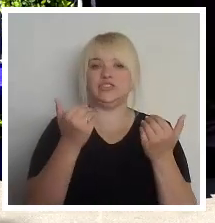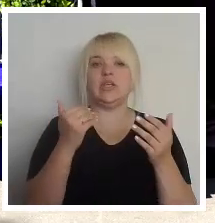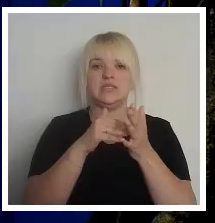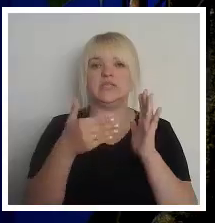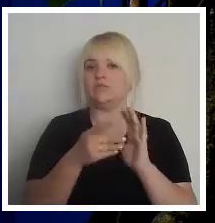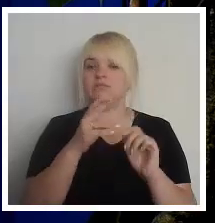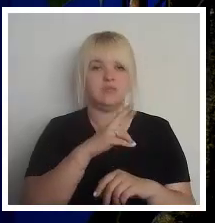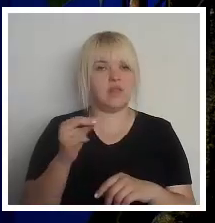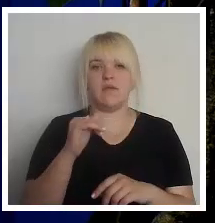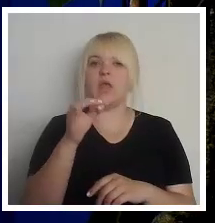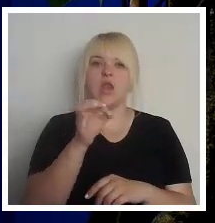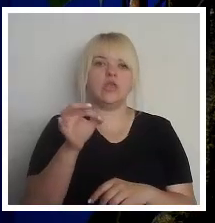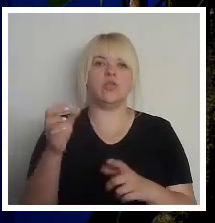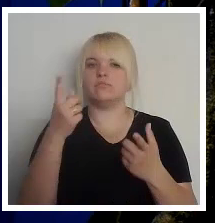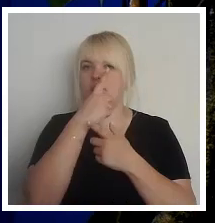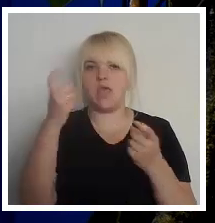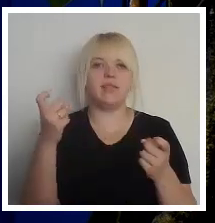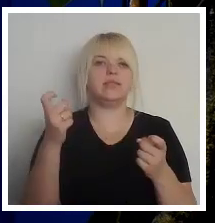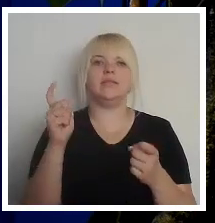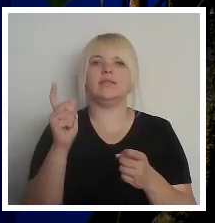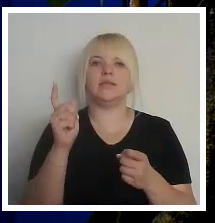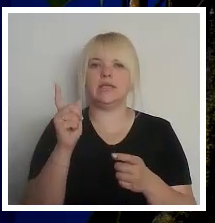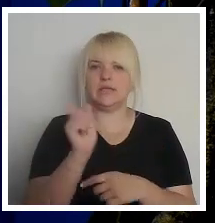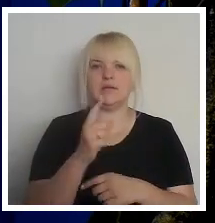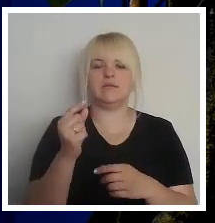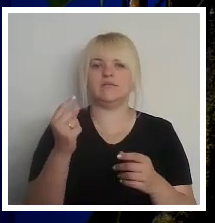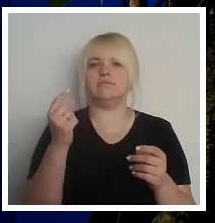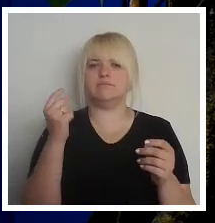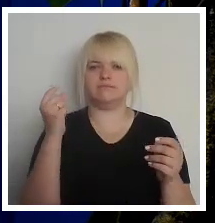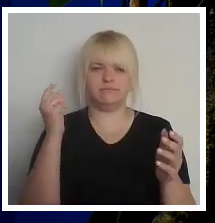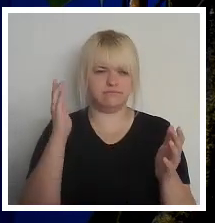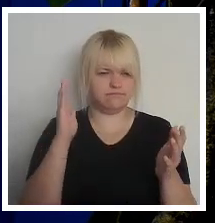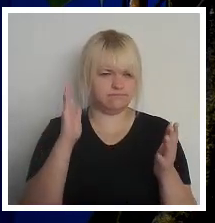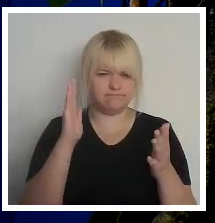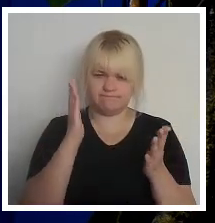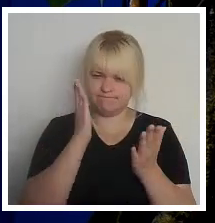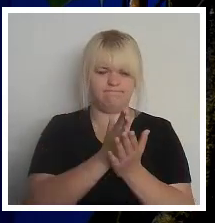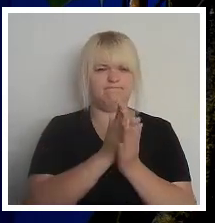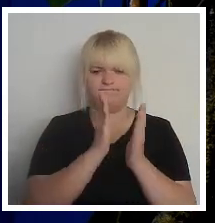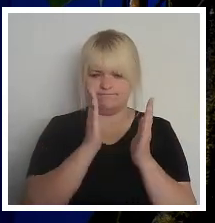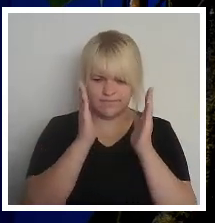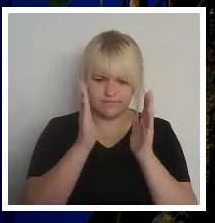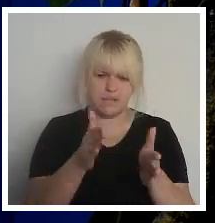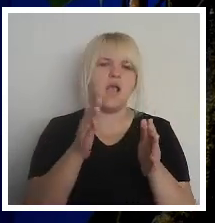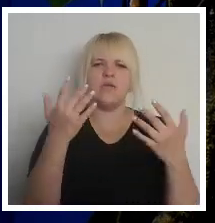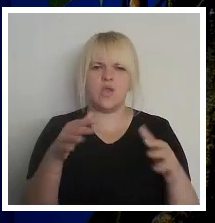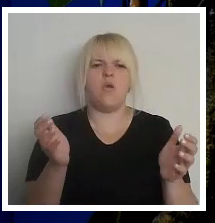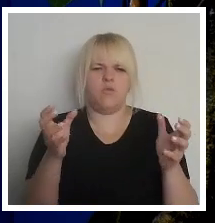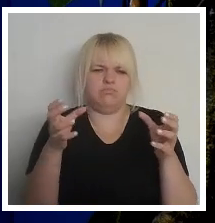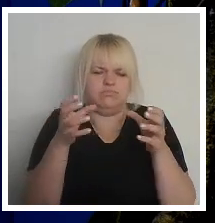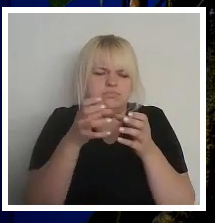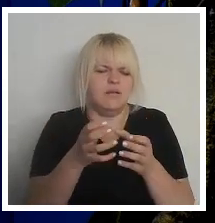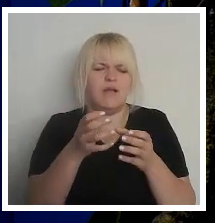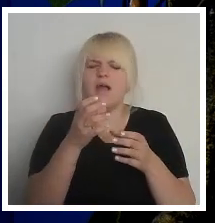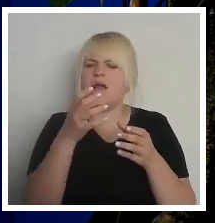ka reģionālie mēdīji ir tik tā noplacināti, ka mēs strādājam jau tik mazā kolektīvā, lai